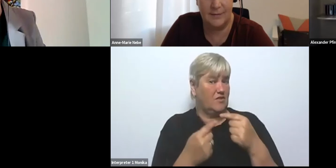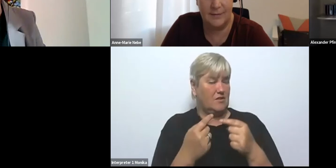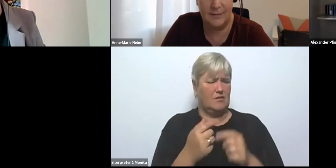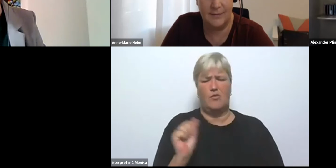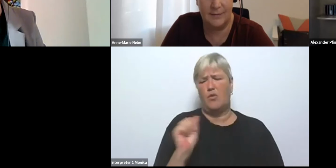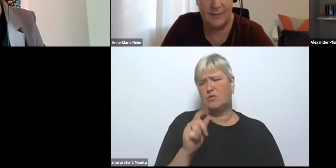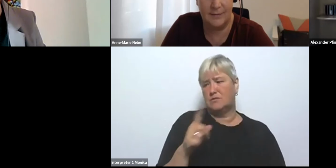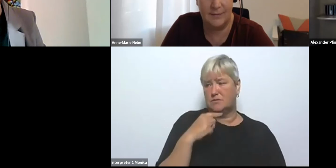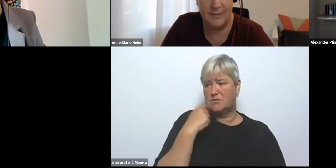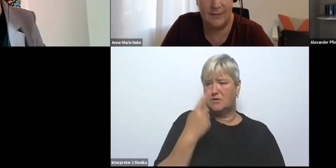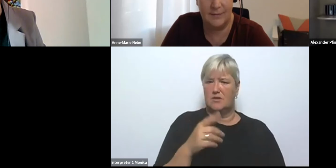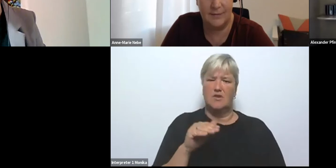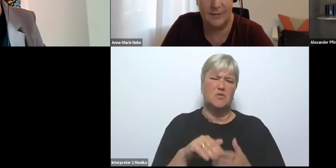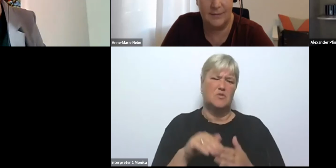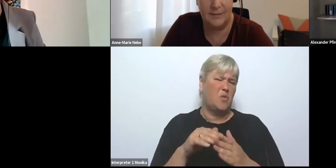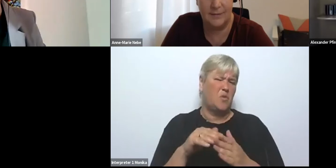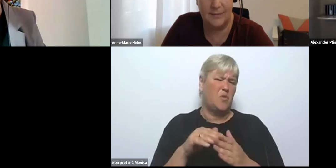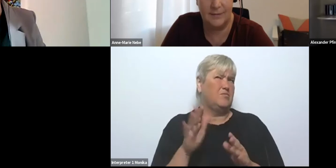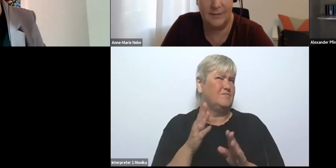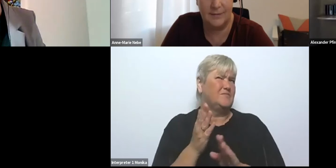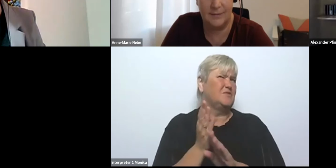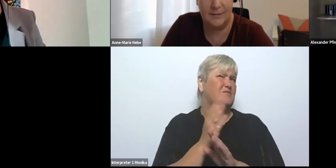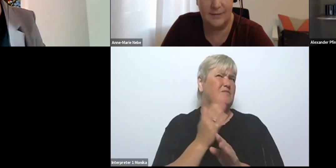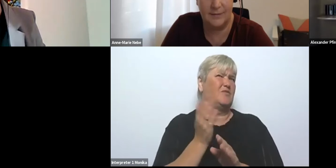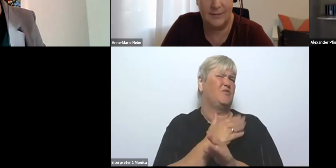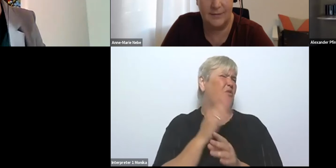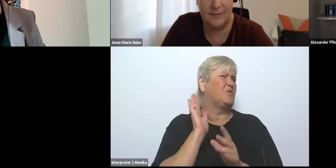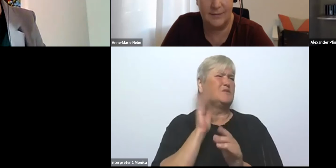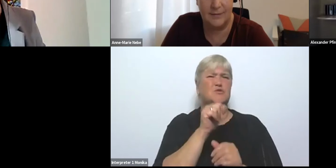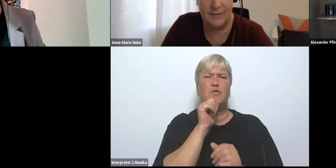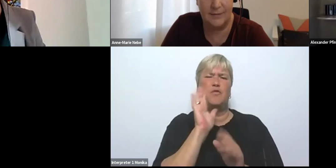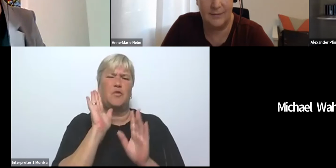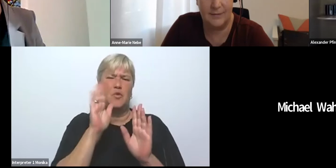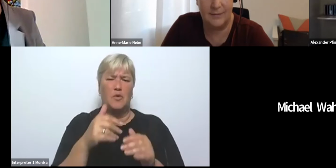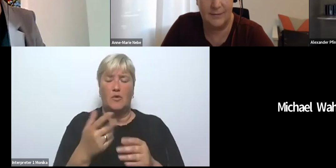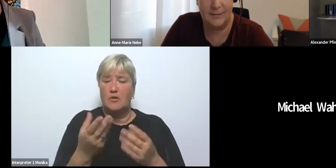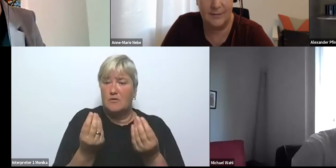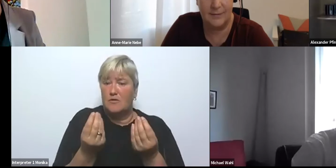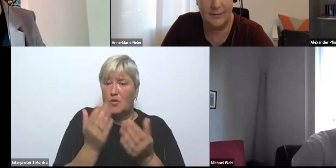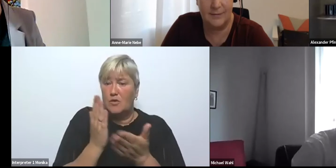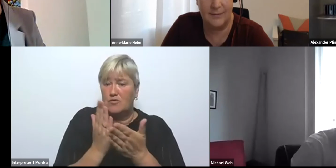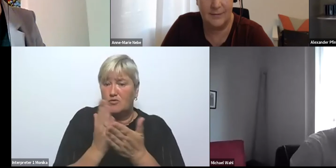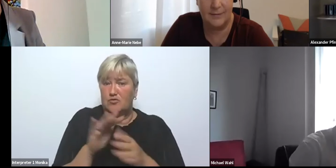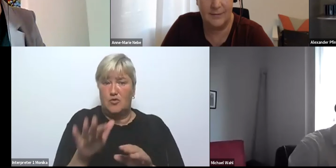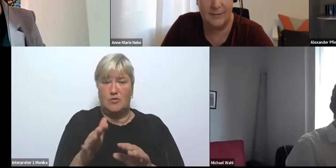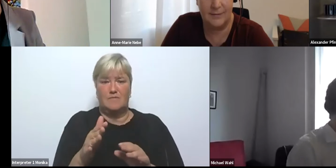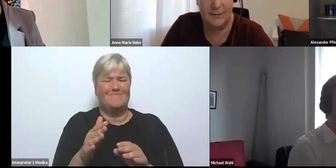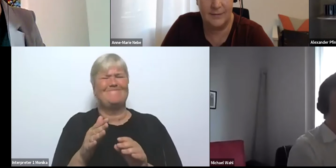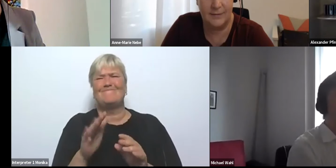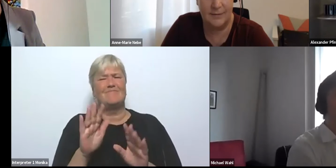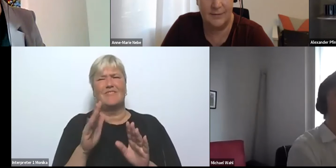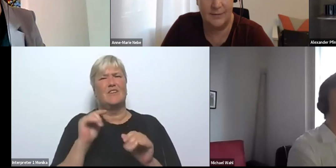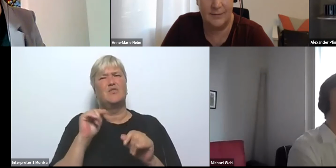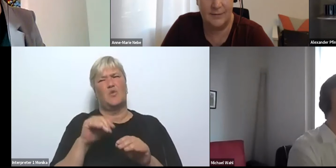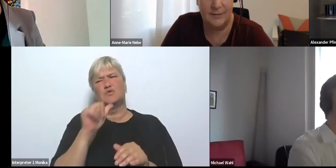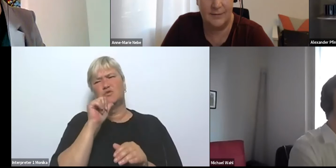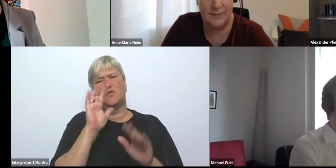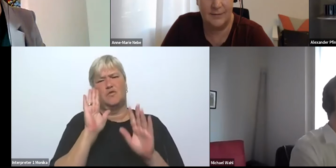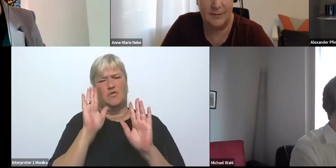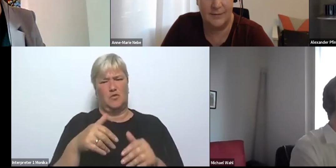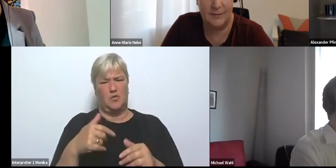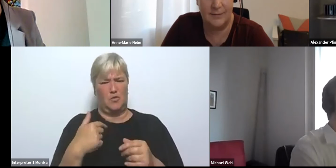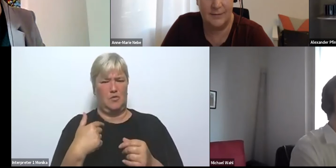du sagen, das ist noch zu früh? Oder hat man schon ein Gespür dafür? Also ich glaube, dafür ist es noch ein bisschen zu früh. Spannenderweise möchte die EU das ja